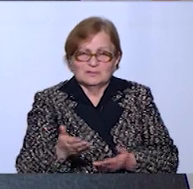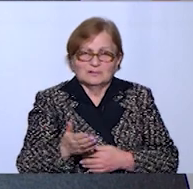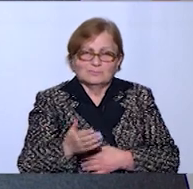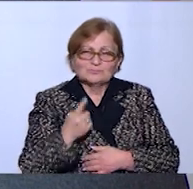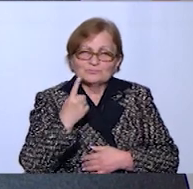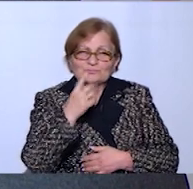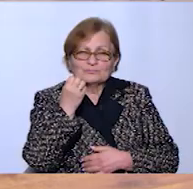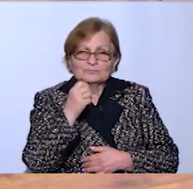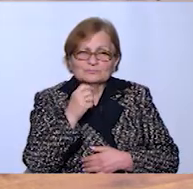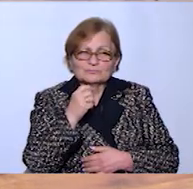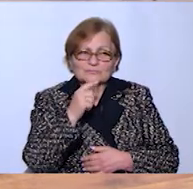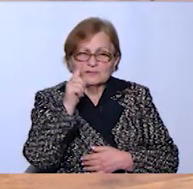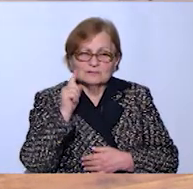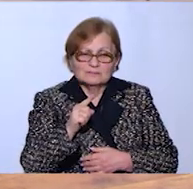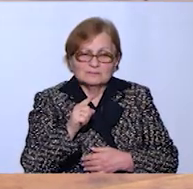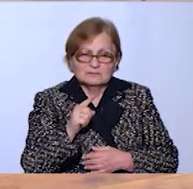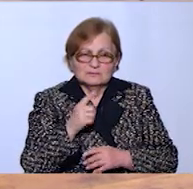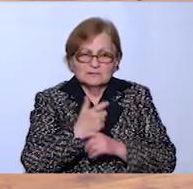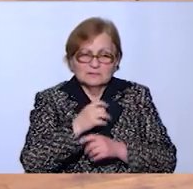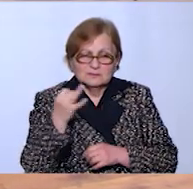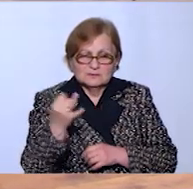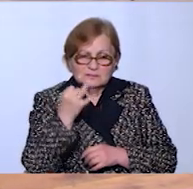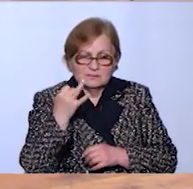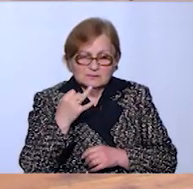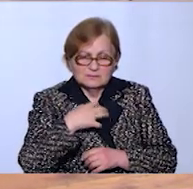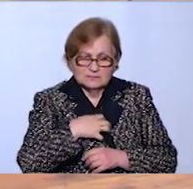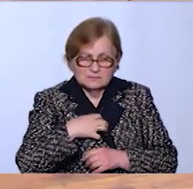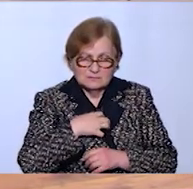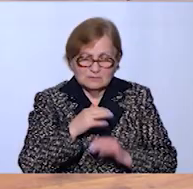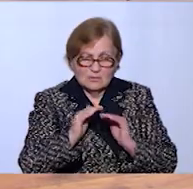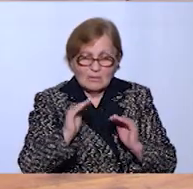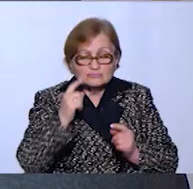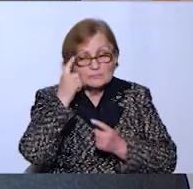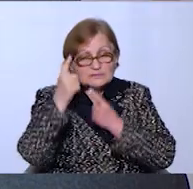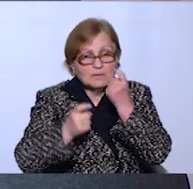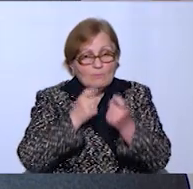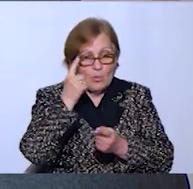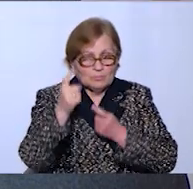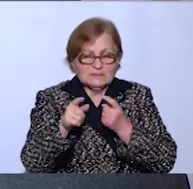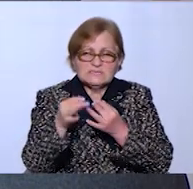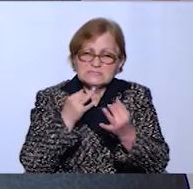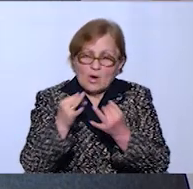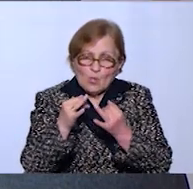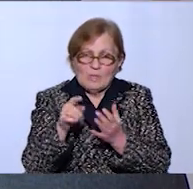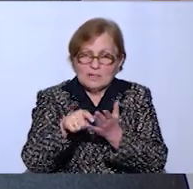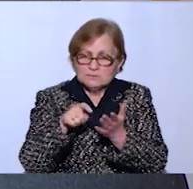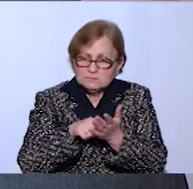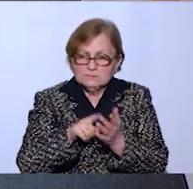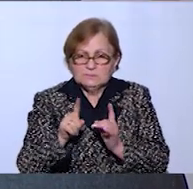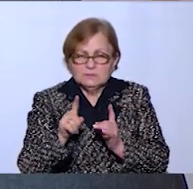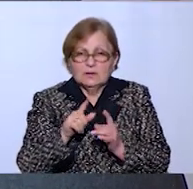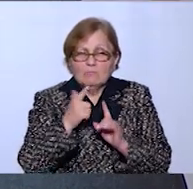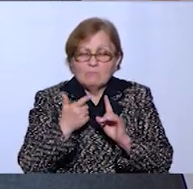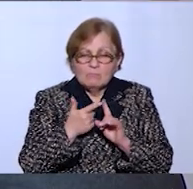არის ესეთი, რომ ბავშვებს უნდა მივაწოდოთ აი ამ COVID-19-ის შესახებ ინფორმაცია მისთვის გასაგებ ენაზე. რა